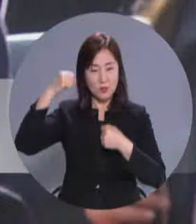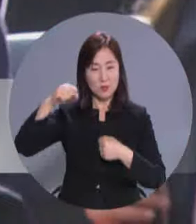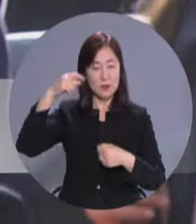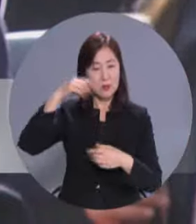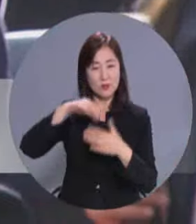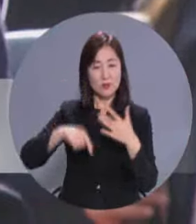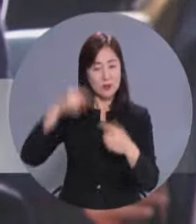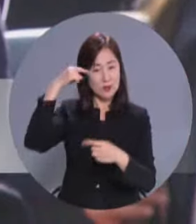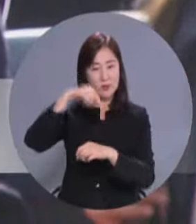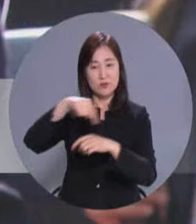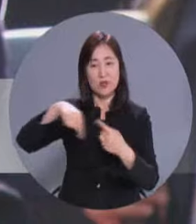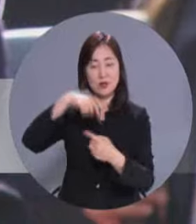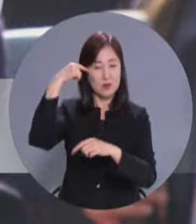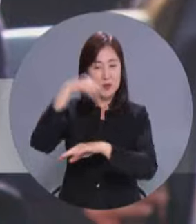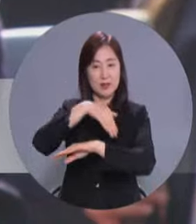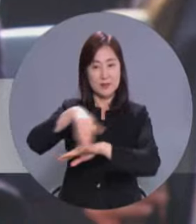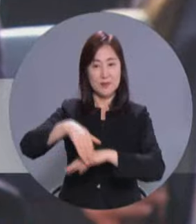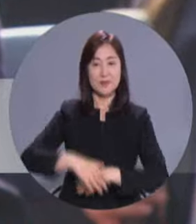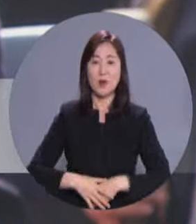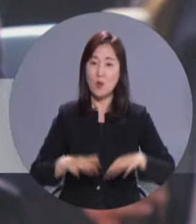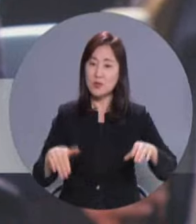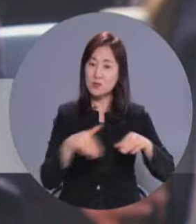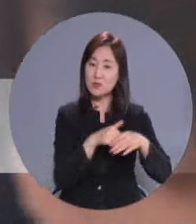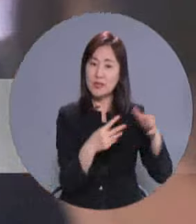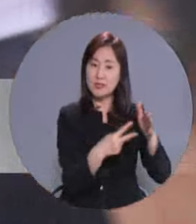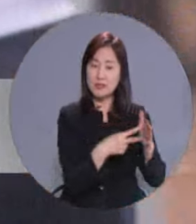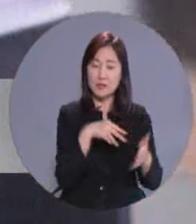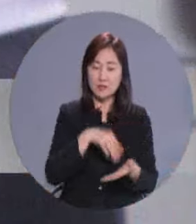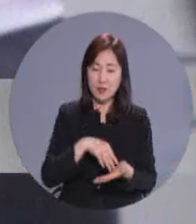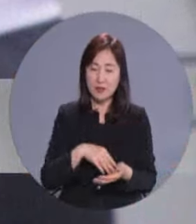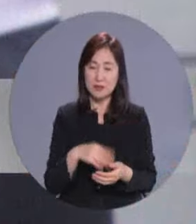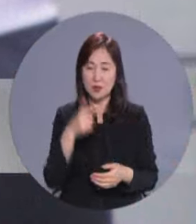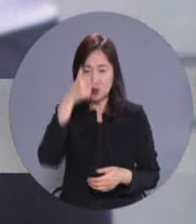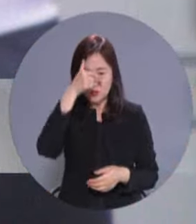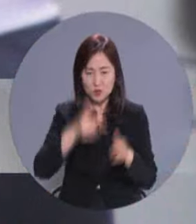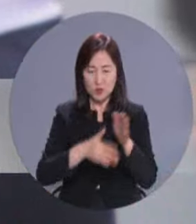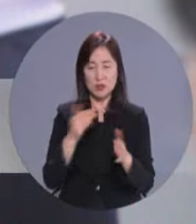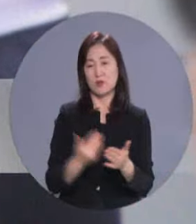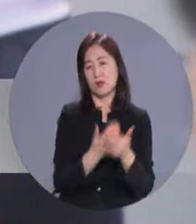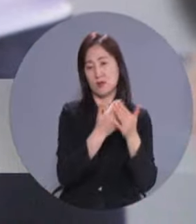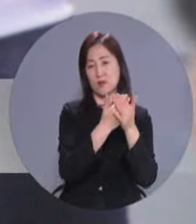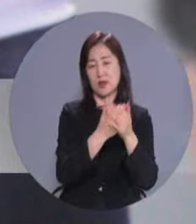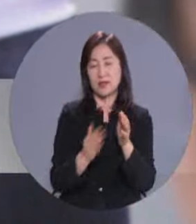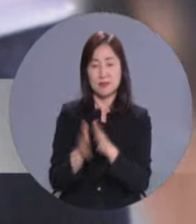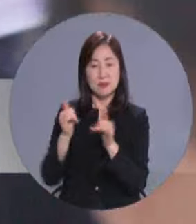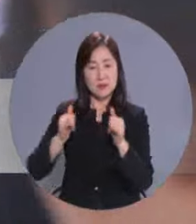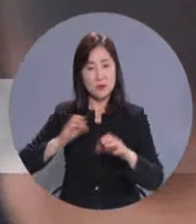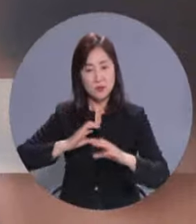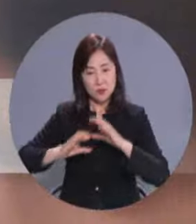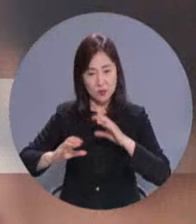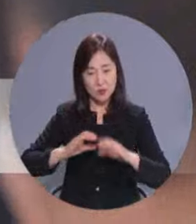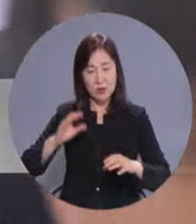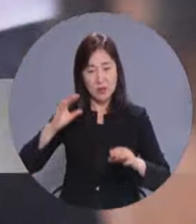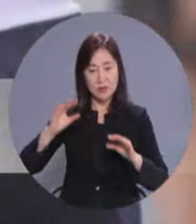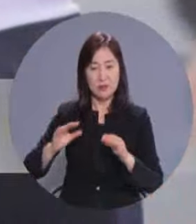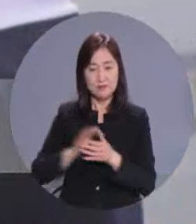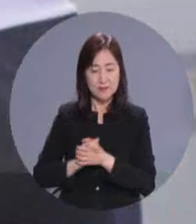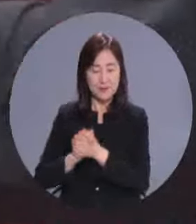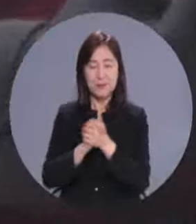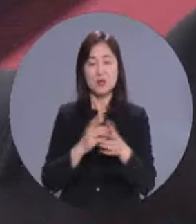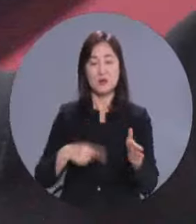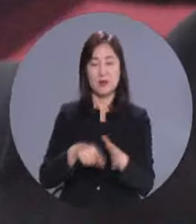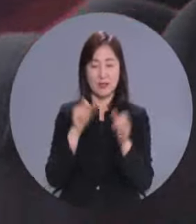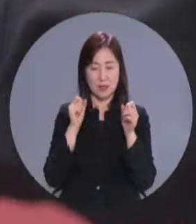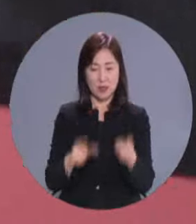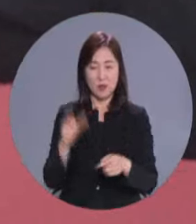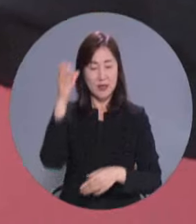개최합니다 순천 문화재단은 이번 프로그램이 원도심 활성하는 물론 시민들의 소통과 화합을 위한 기회가 될 수 있을